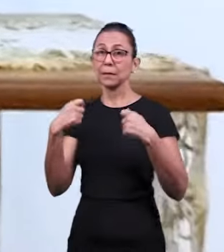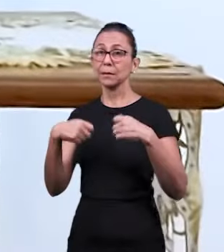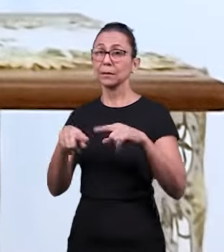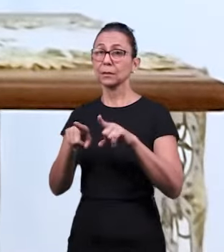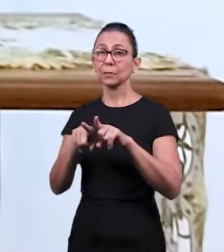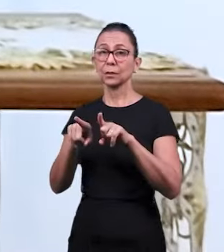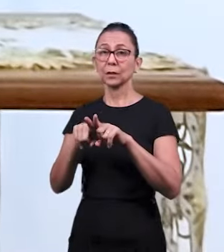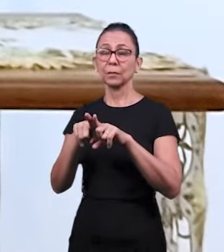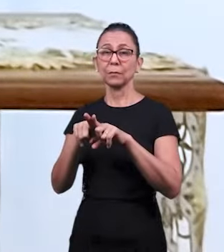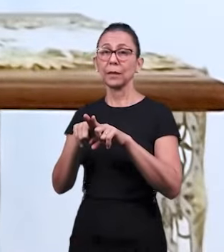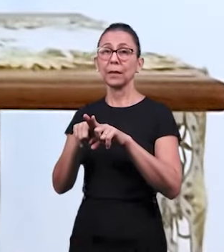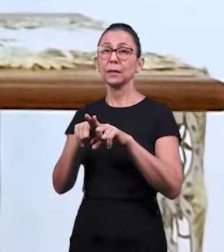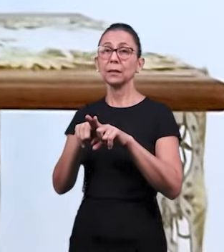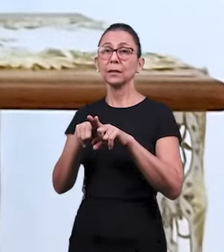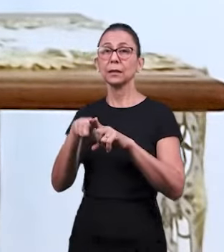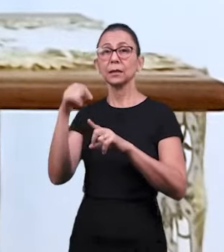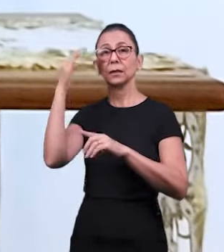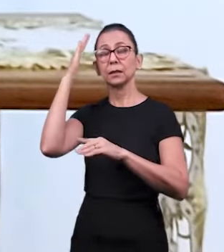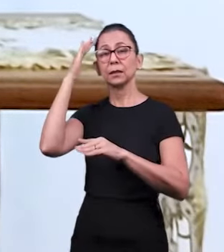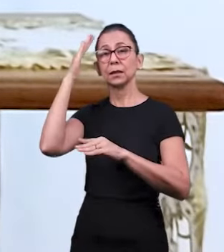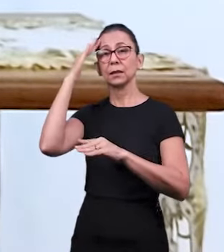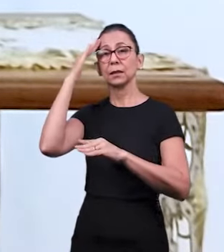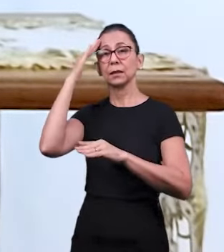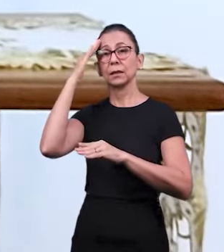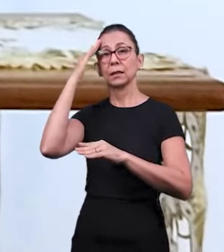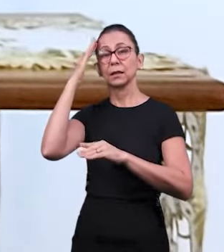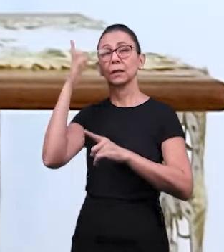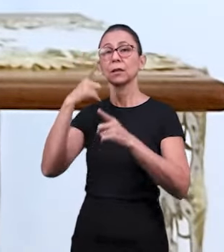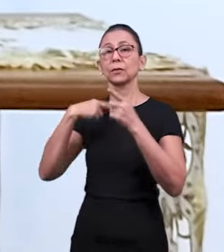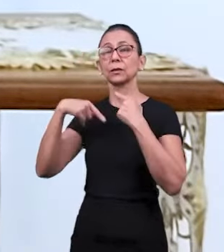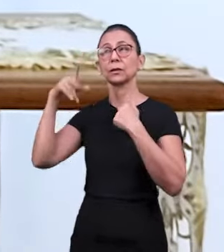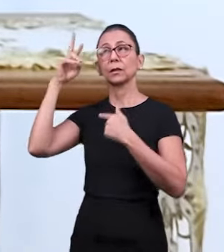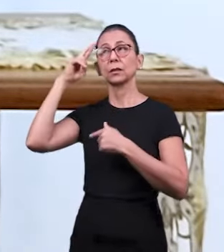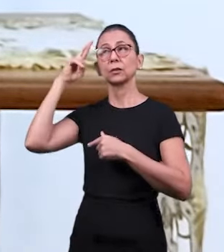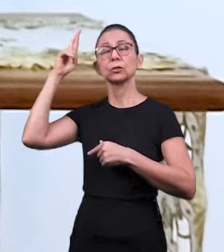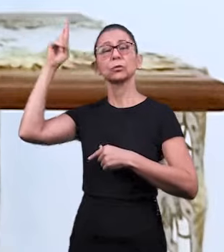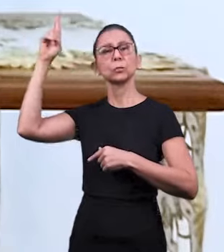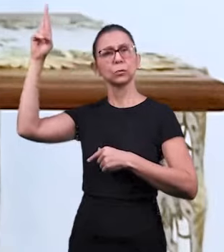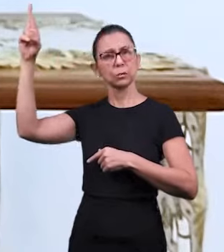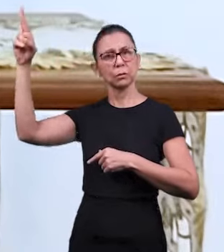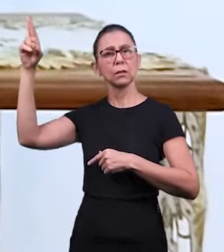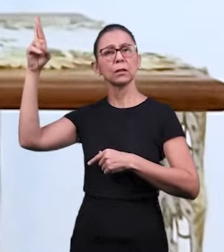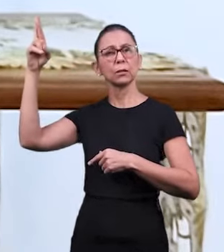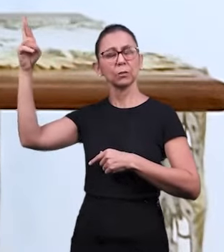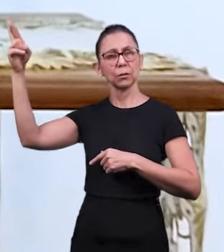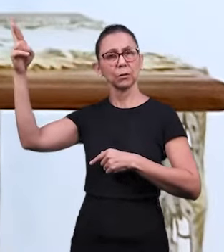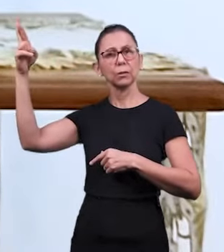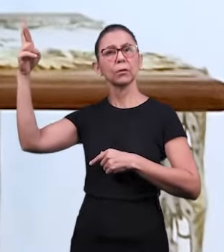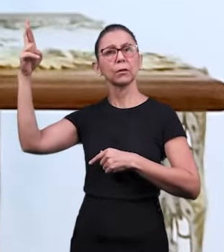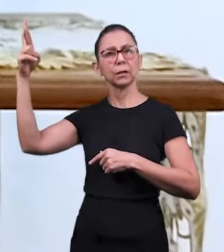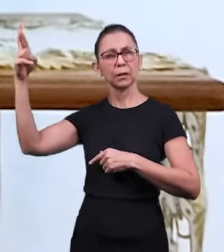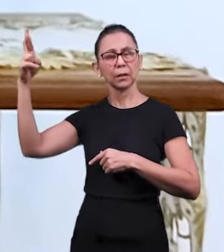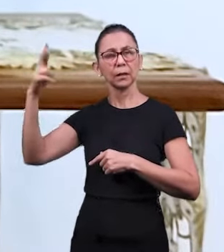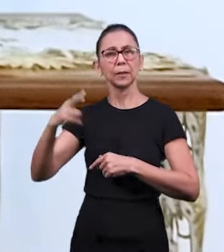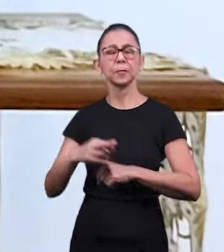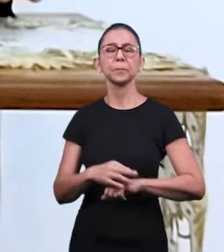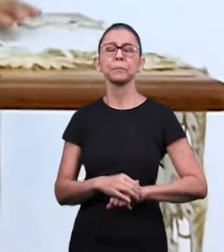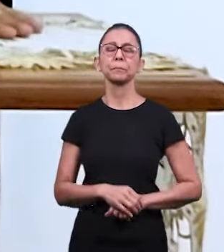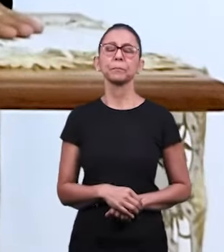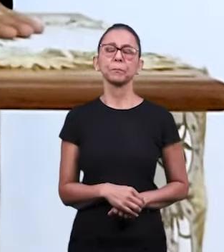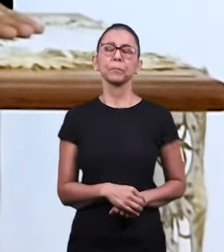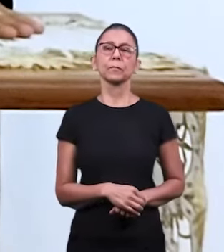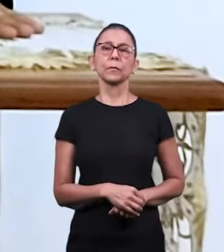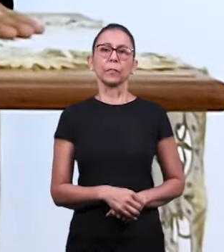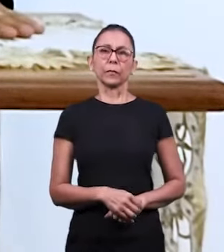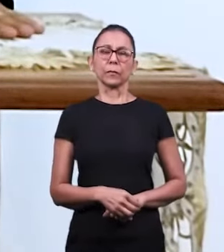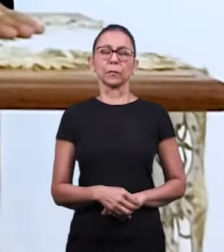как Давид получил от первосвященника все необходимые элементы, чтобы мог искать Бога и